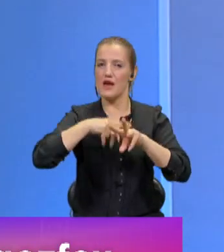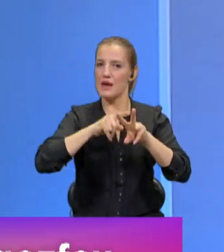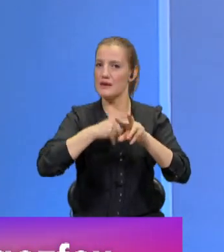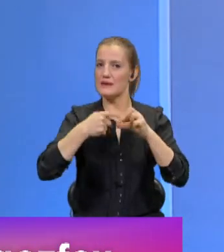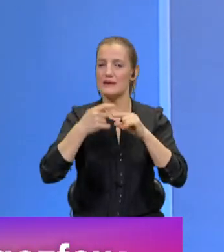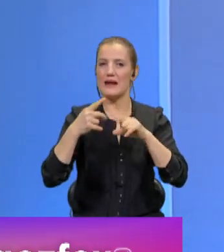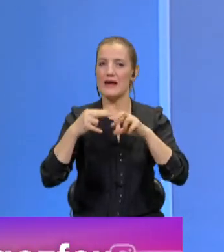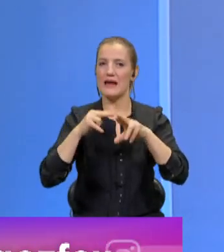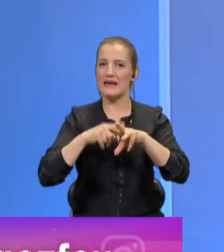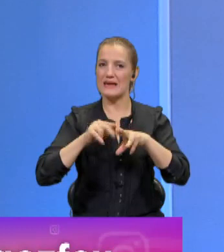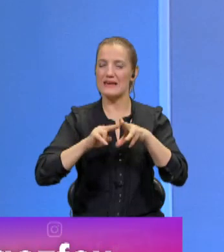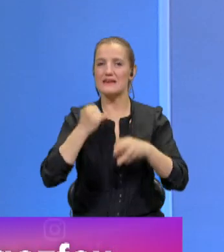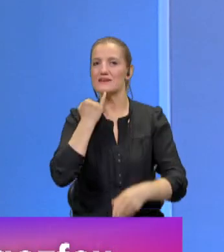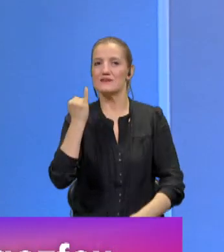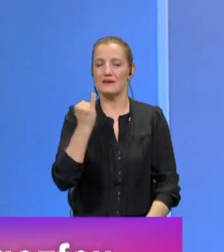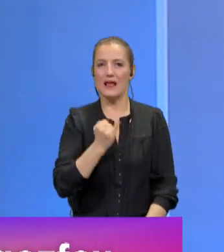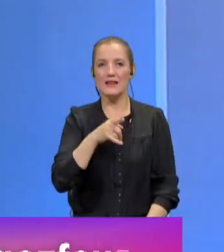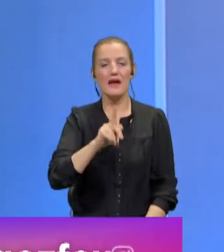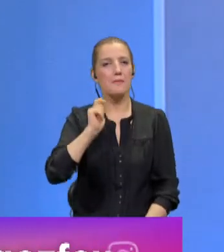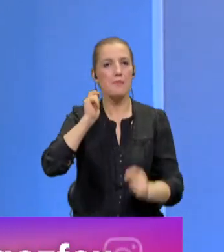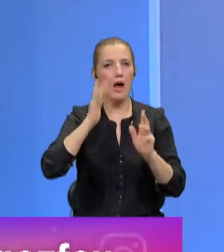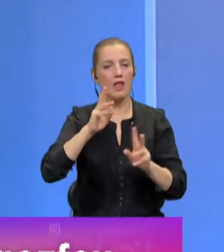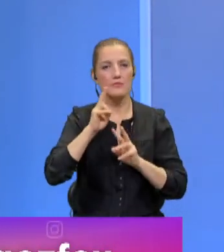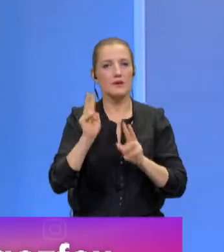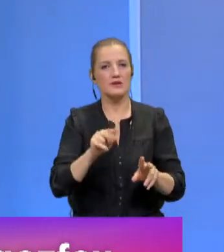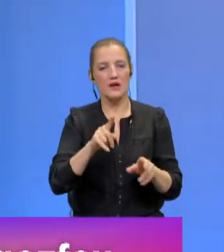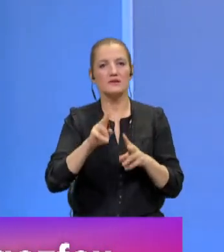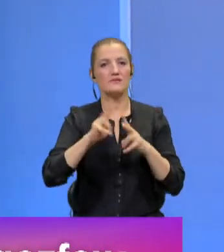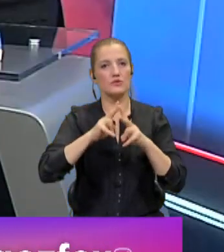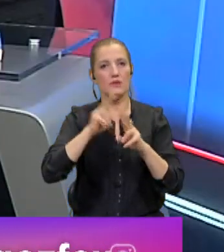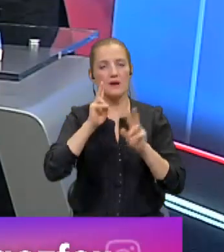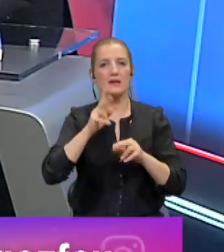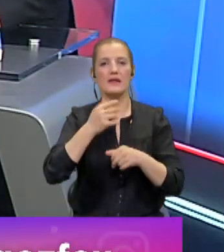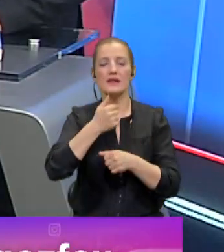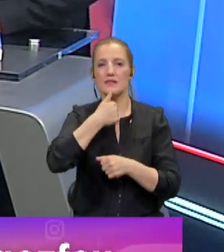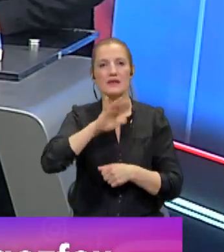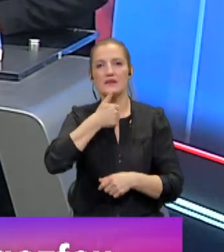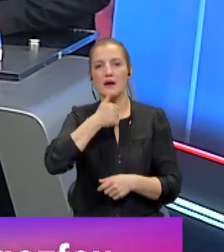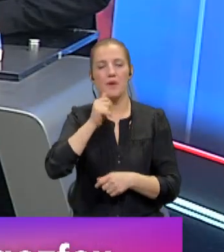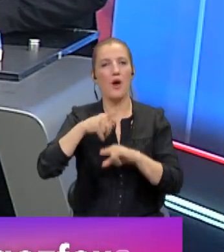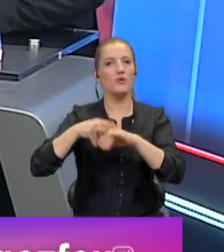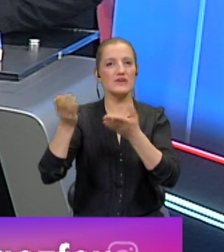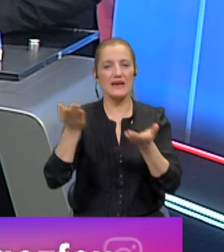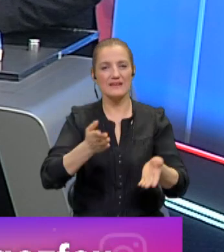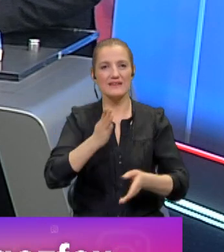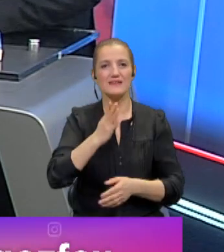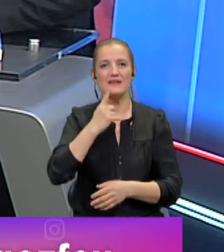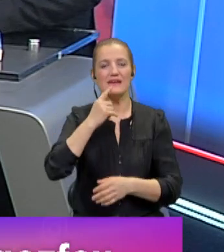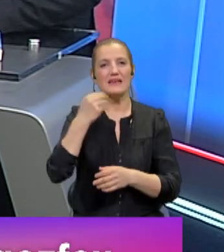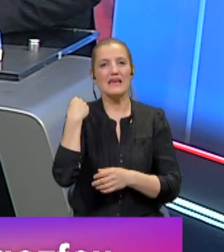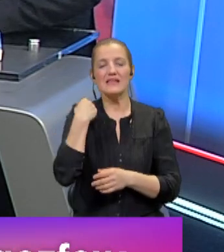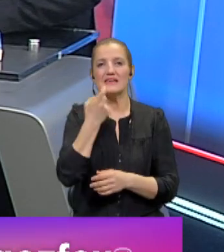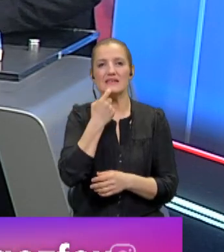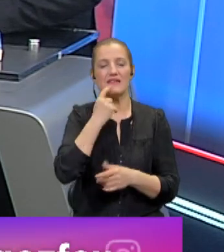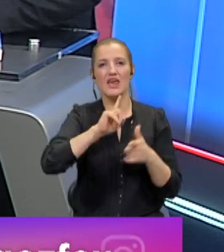yanımda şöyle bir pahalılığa bakacağız faturaları bakacağız Necla Günaydın Günaydın Hoş geldin Hoş bulduk yılın iki günü